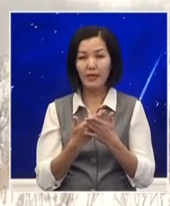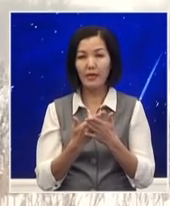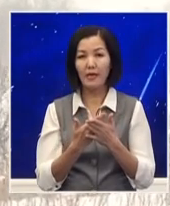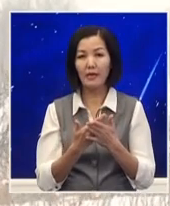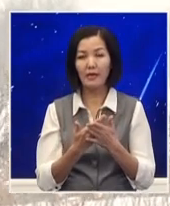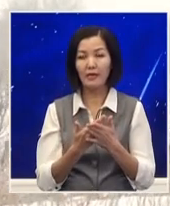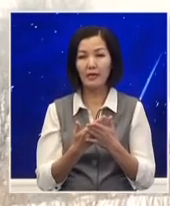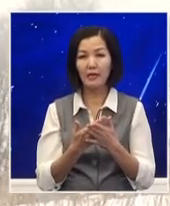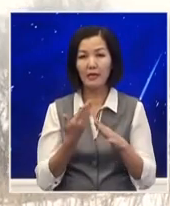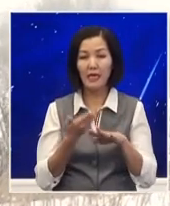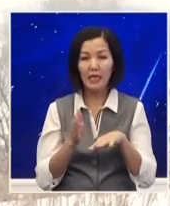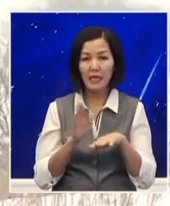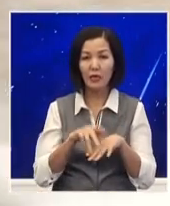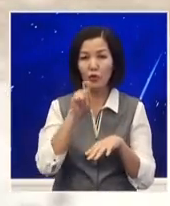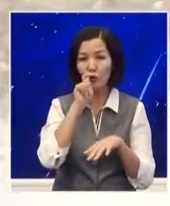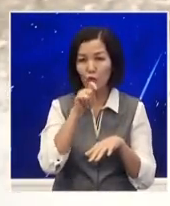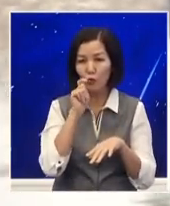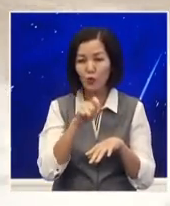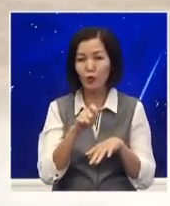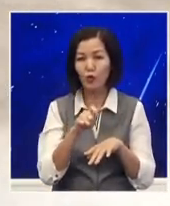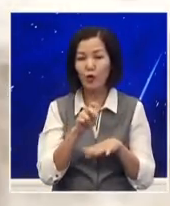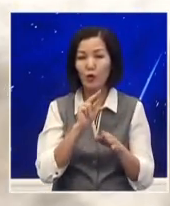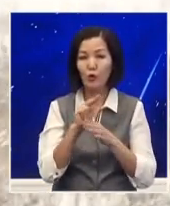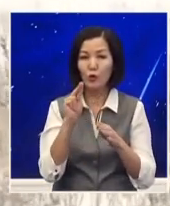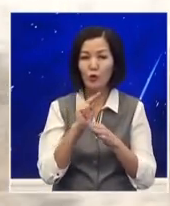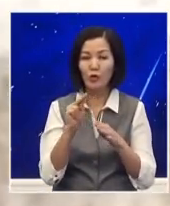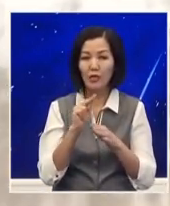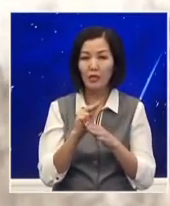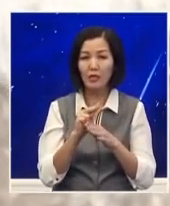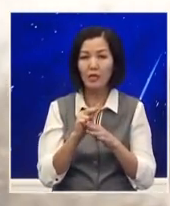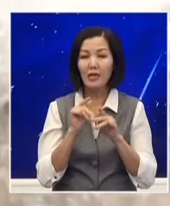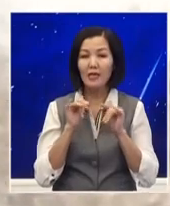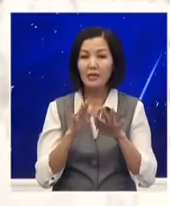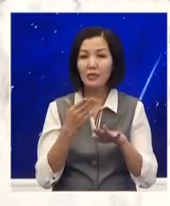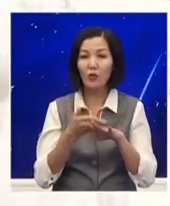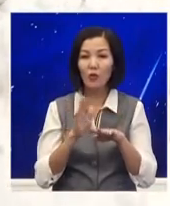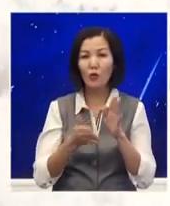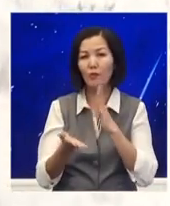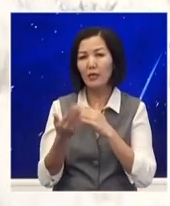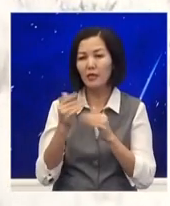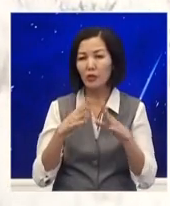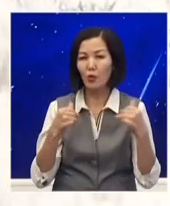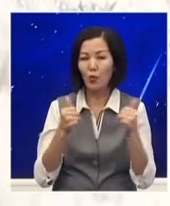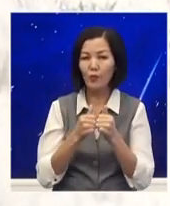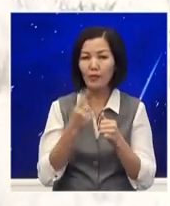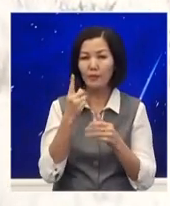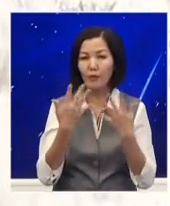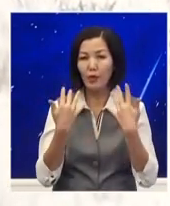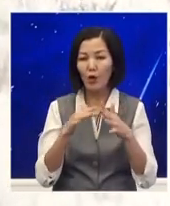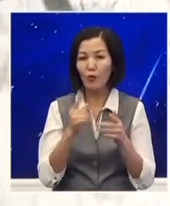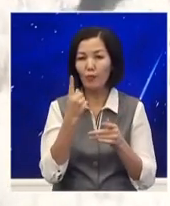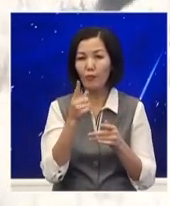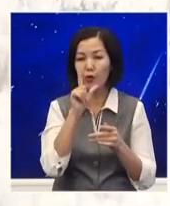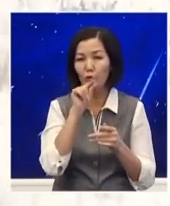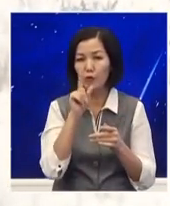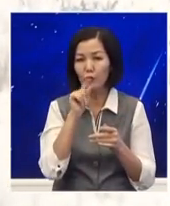ал мұндай қансонар қайдан табылар дейтін тәмсіл тегін шықпаса керек. Кезінде бір отбасы былай тұрсын, бір ауылды бір